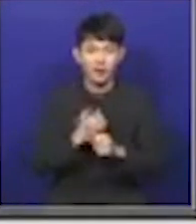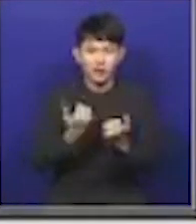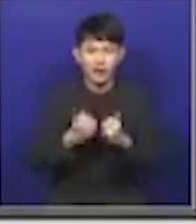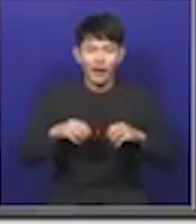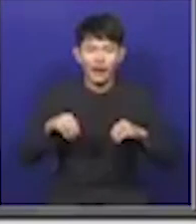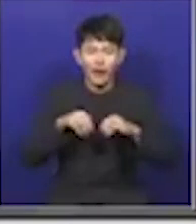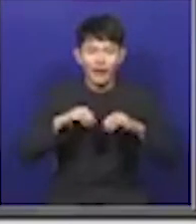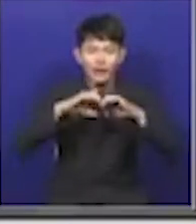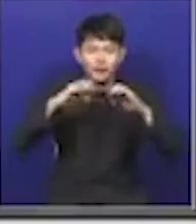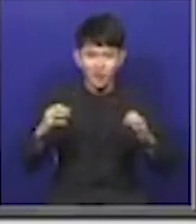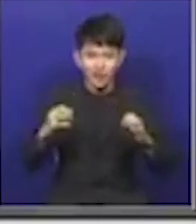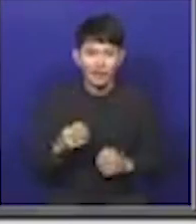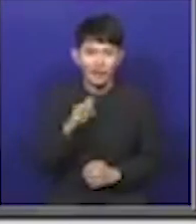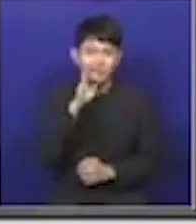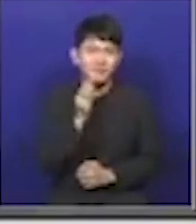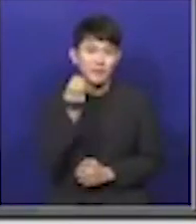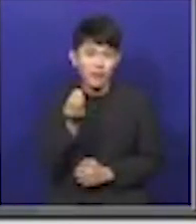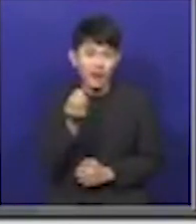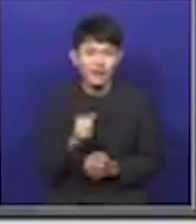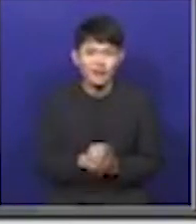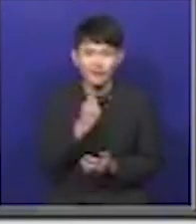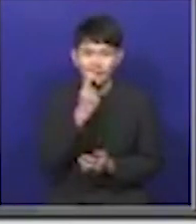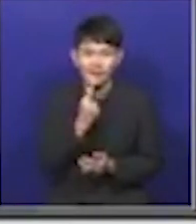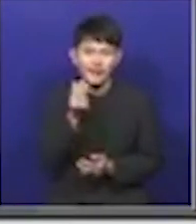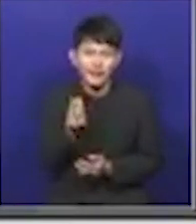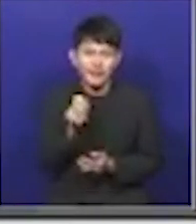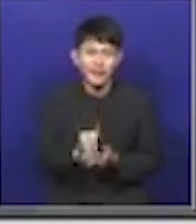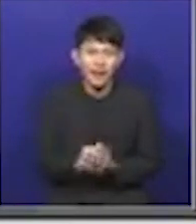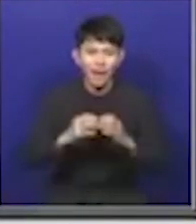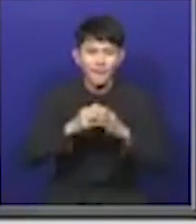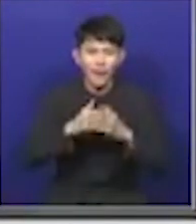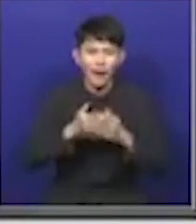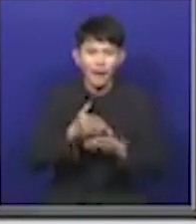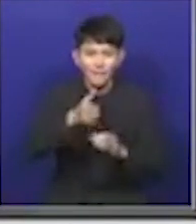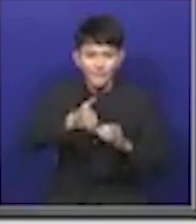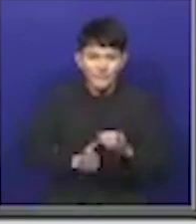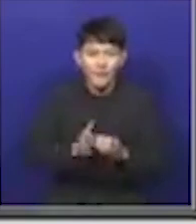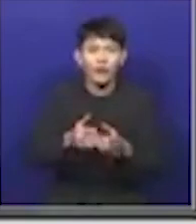ฮะลำไยกำลังออกฮะลิ้นจี่กำลังออกฮะมังคุดกำลังออก